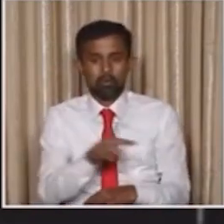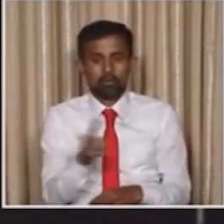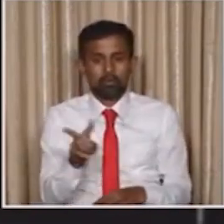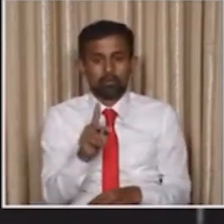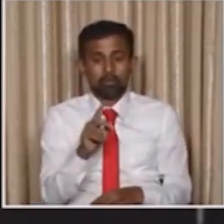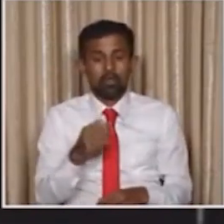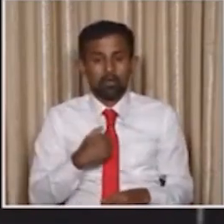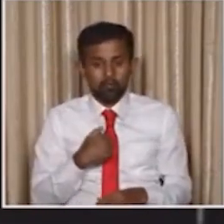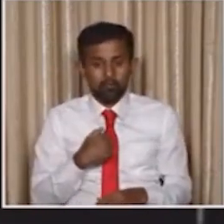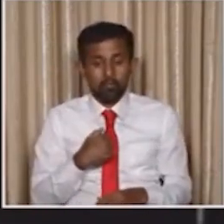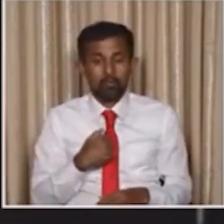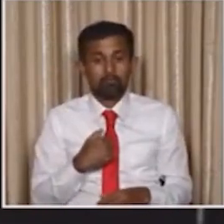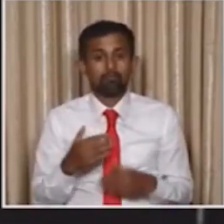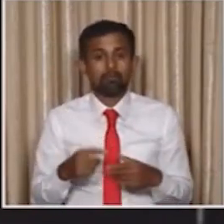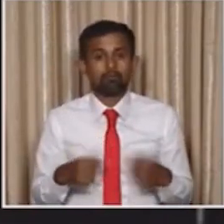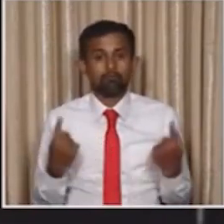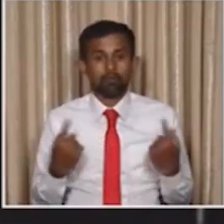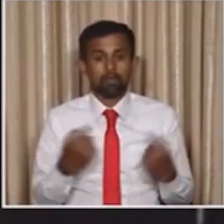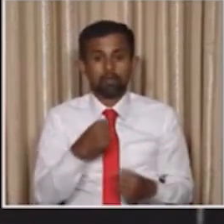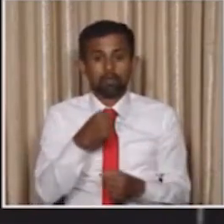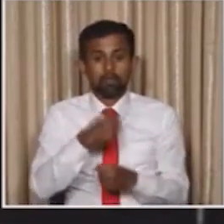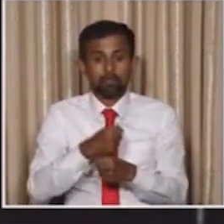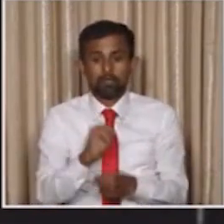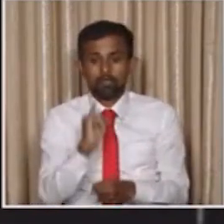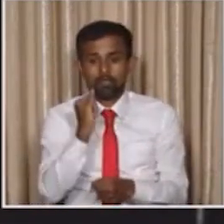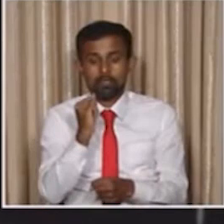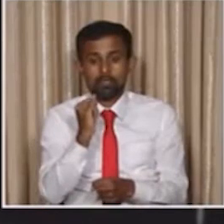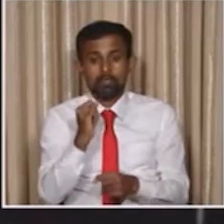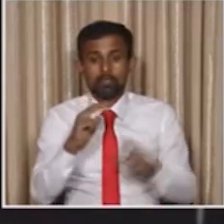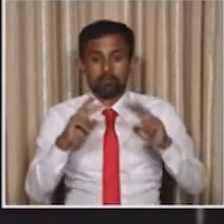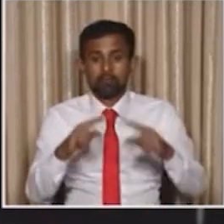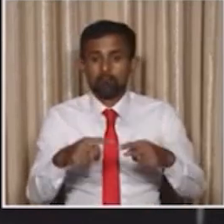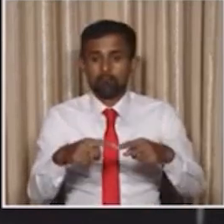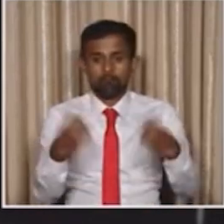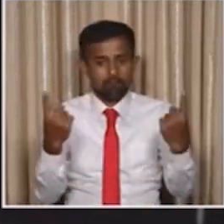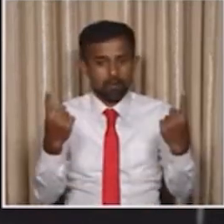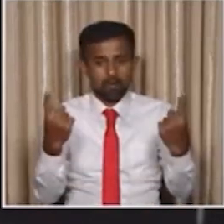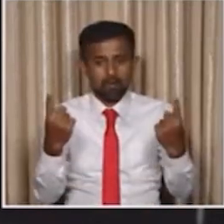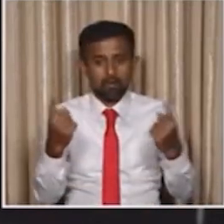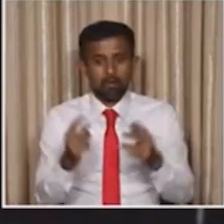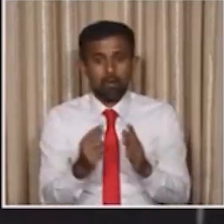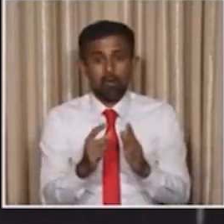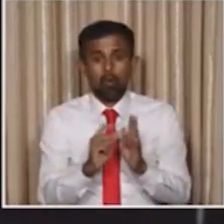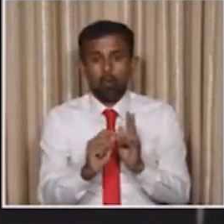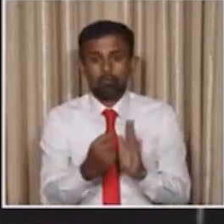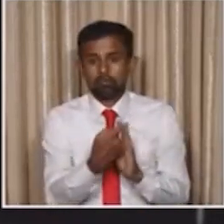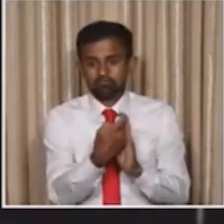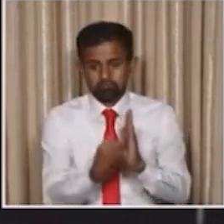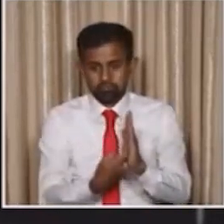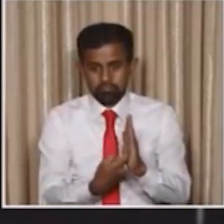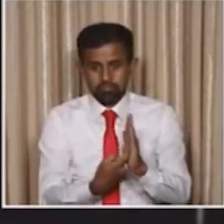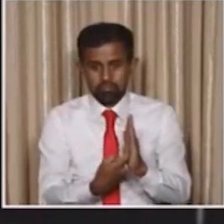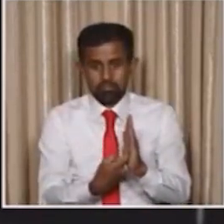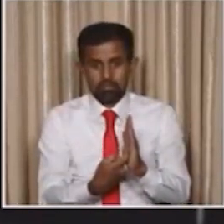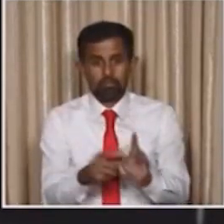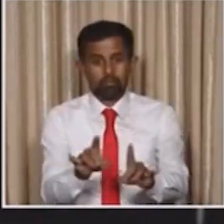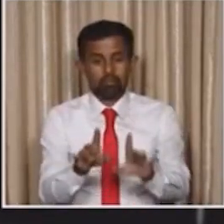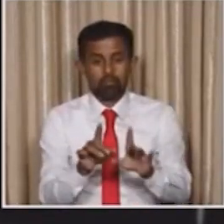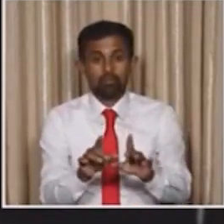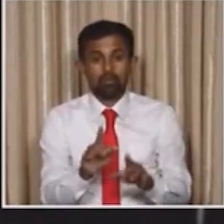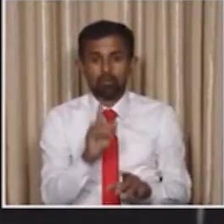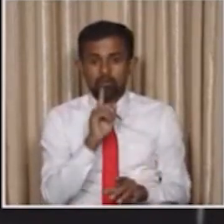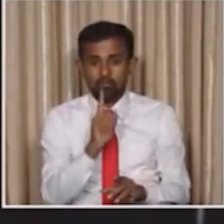තමයි අපේ නඩු අහන විදිය. රාජ්‍ය සේවකයන්ගේ නඩු අහන විදිය වෙනස්. ඒගොල්ලන්ගේ තියෙනවා ආයතන සංග්‍රහය. ආයතන සංග්‍රහය අනුව නඩු